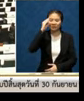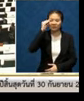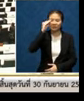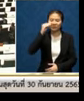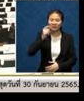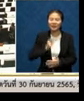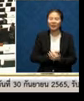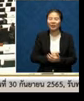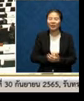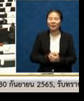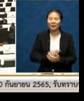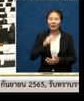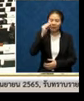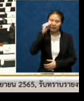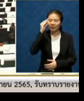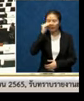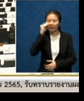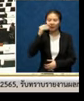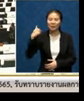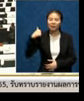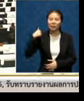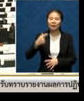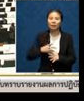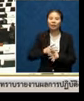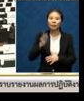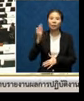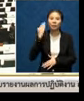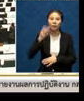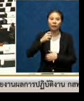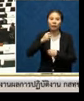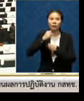ไม่จำเป็นต้องมีผู้นำฝ่ายค้านก็ได้ไม่ใช่เรื่องคอขาดบาดตายอะไร